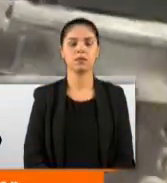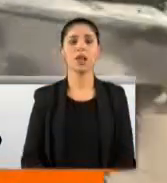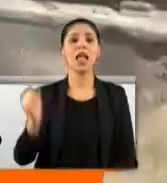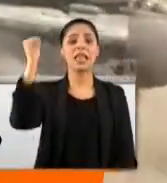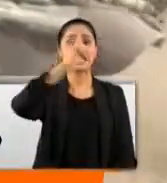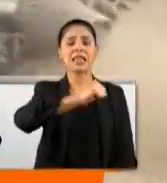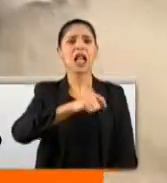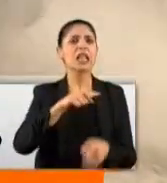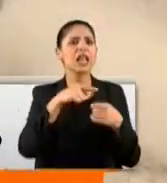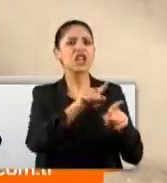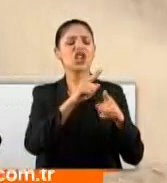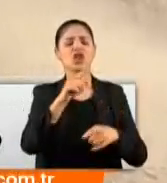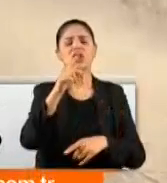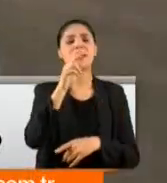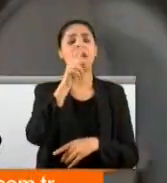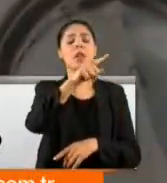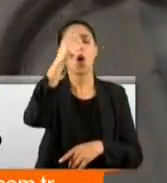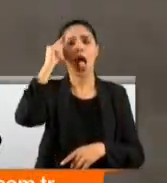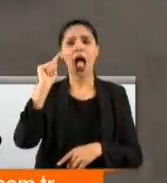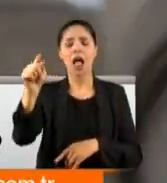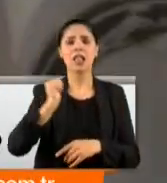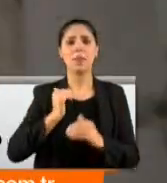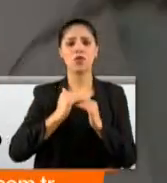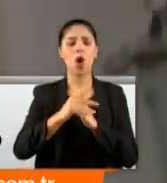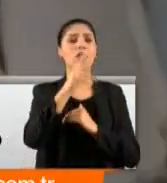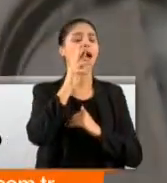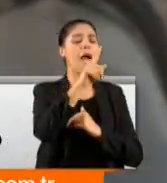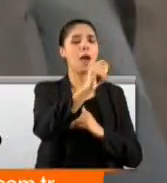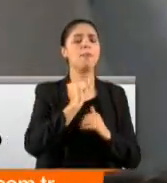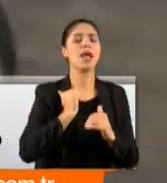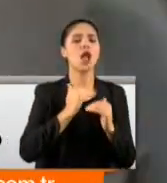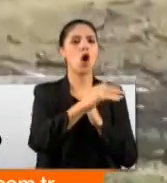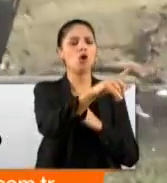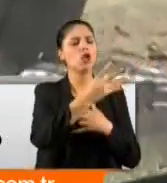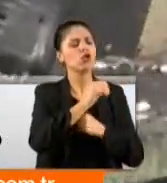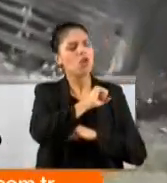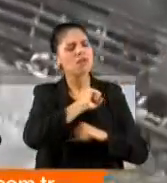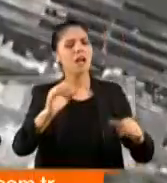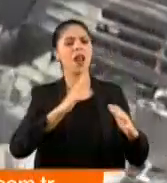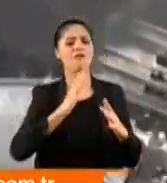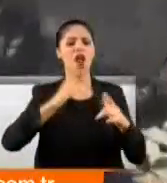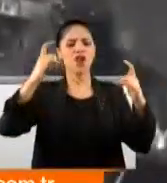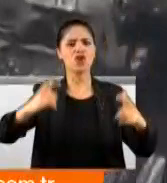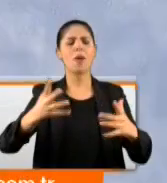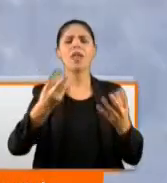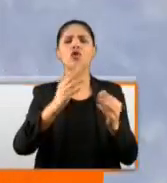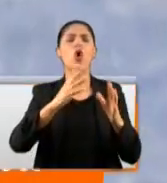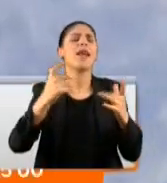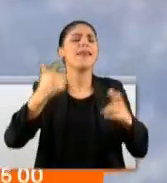Saldırıları püskürten Azerbaycan ordusu hem Ermenistan ordusuna büyük zayiat verdirdi hem de cephede büyük bir alan